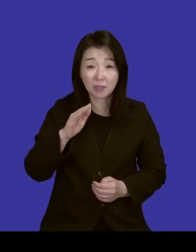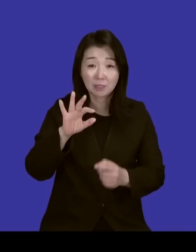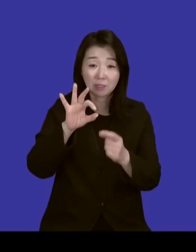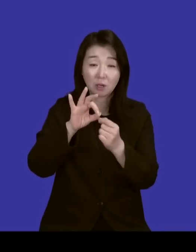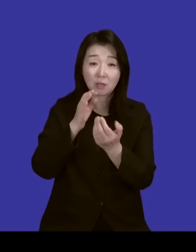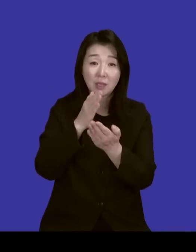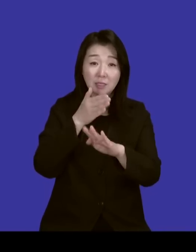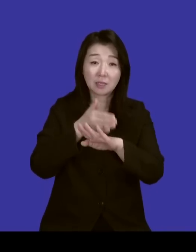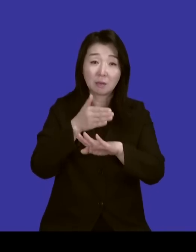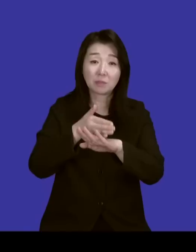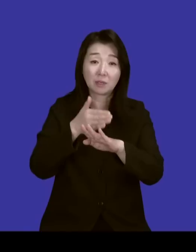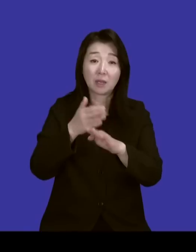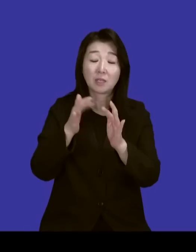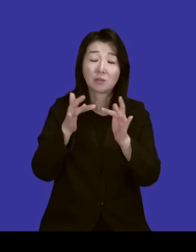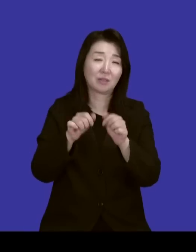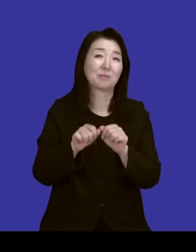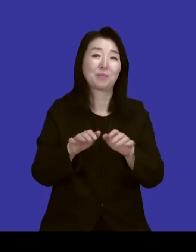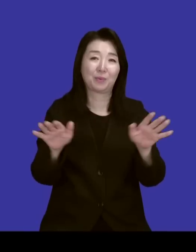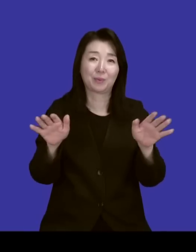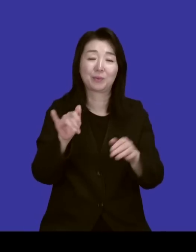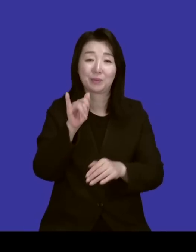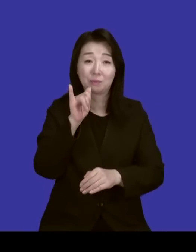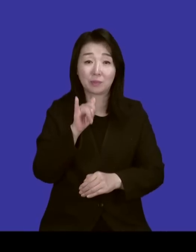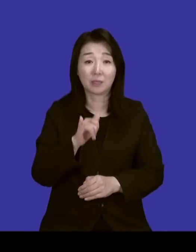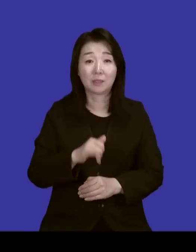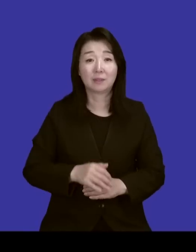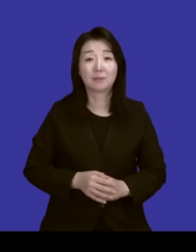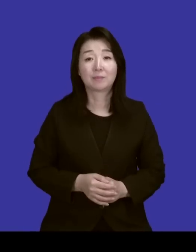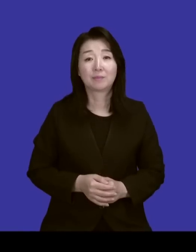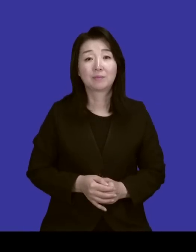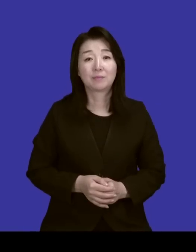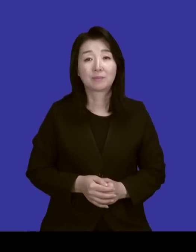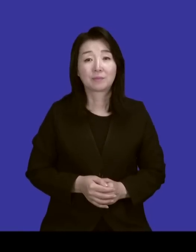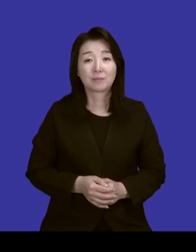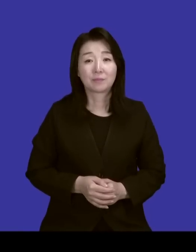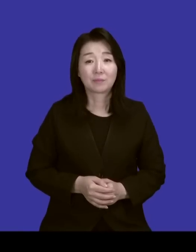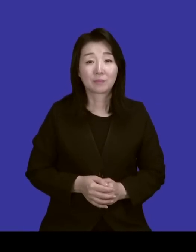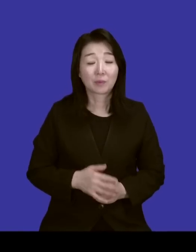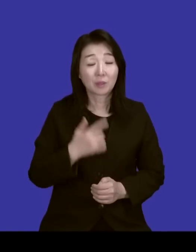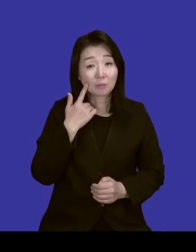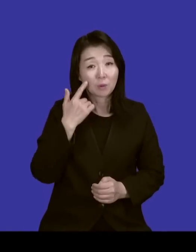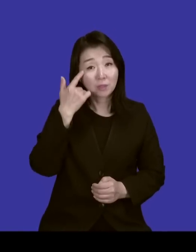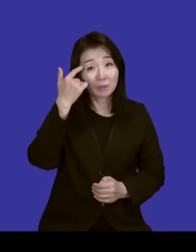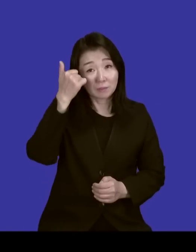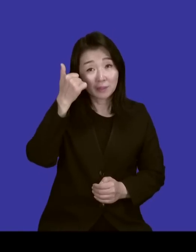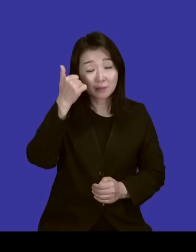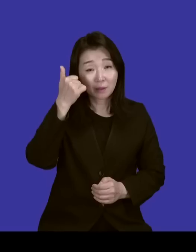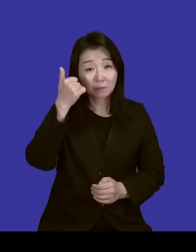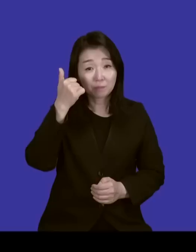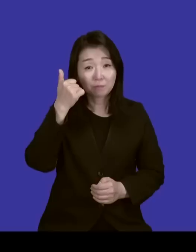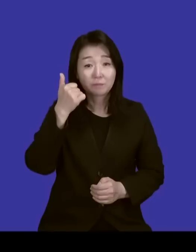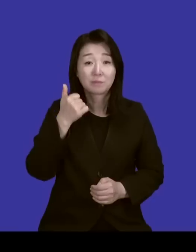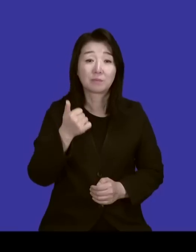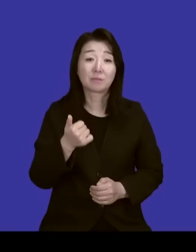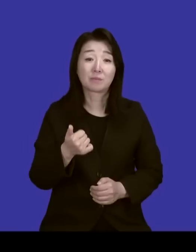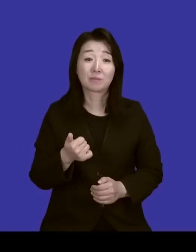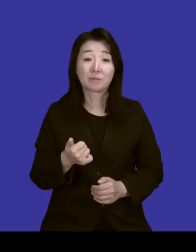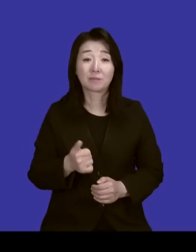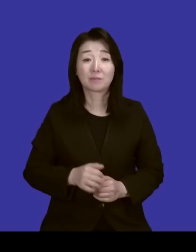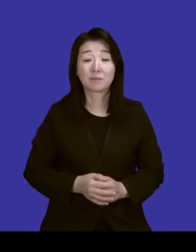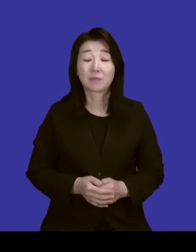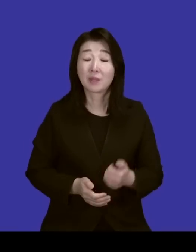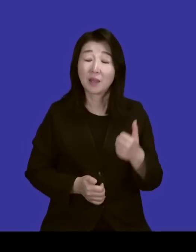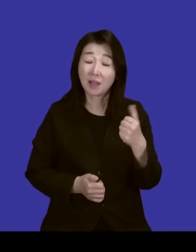뭐 인터넷에 이렇게 퍼졌더라고요. 그래요, 그래요. 예, 나누어지고. 예. 목사님께서 또 아들 하시고 아들아 See You in